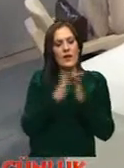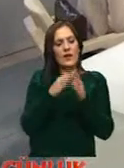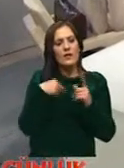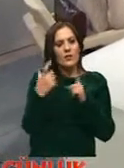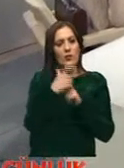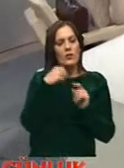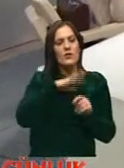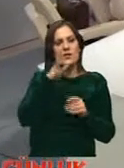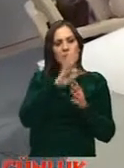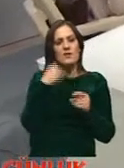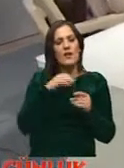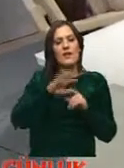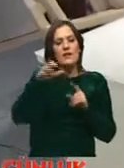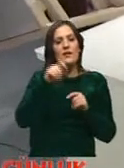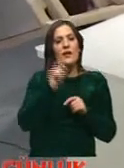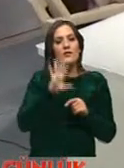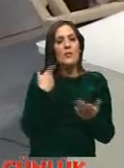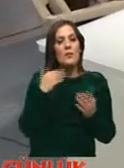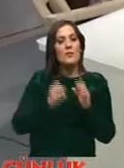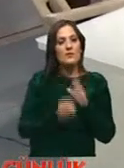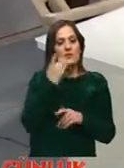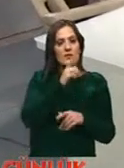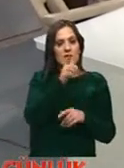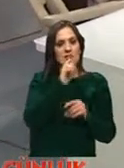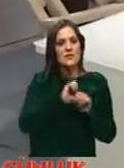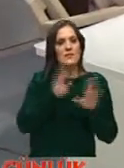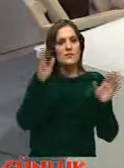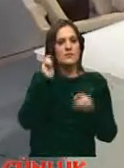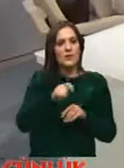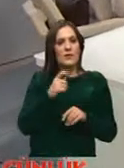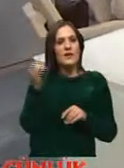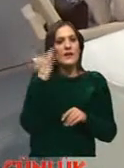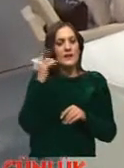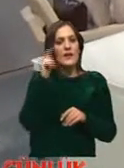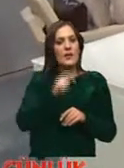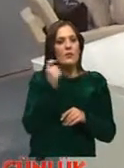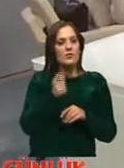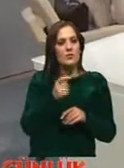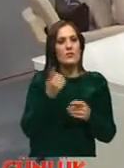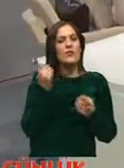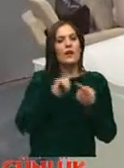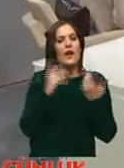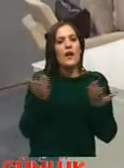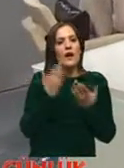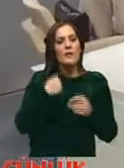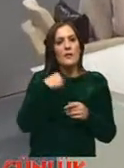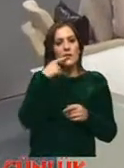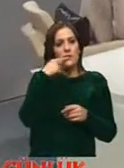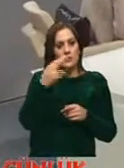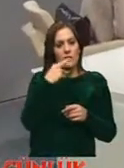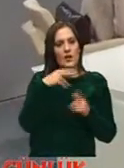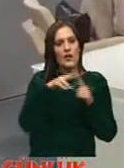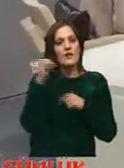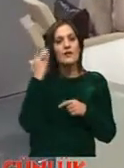alanını koruyor, kimsenin alanına taşmıyor. Kesinlikle. Ama çıkardığı ses taşıyor. Kesinlikle. Evet, ve dinleyerek yapmak zorundayız. Yani eğer ben söylerken